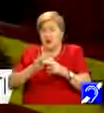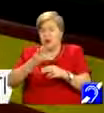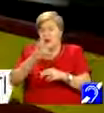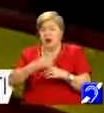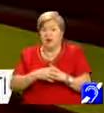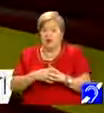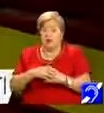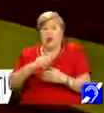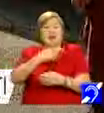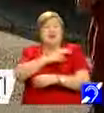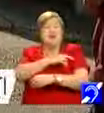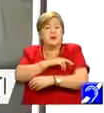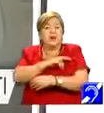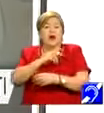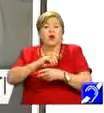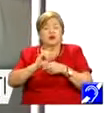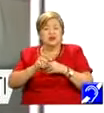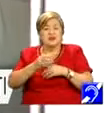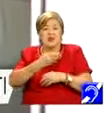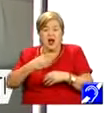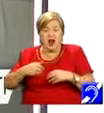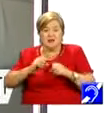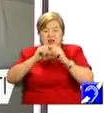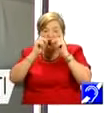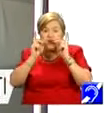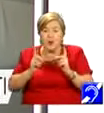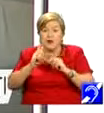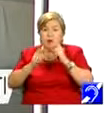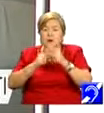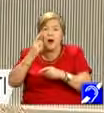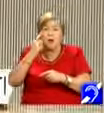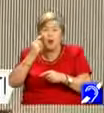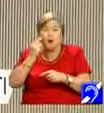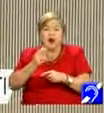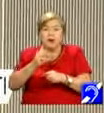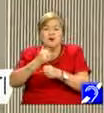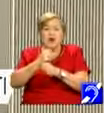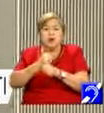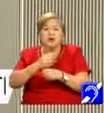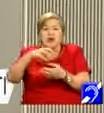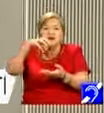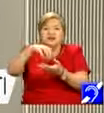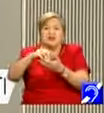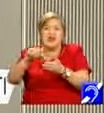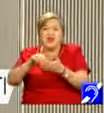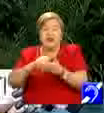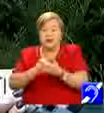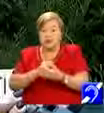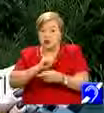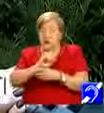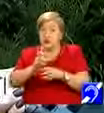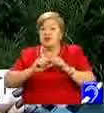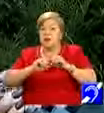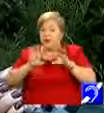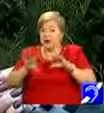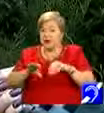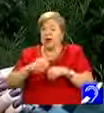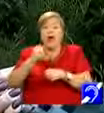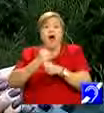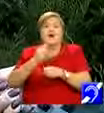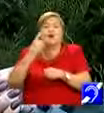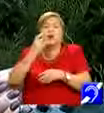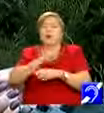Focarul de la spitalul de urgență din Galați a fost descoperit în urma testărilor făcute în secția de chirurgie. Pentru a limita răspândirea, am testat toți